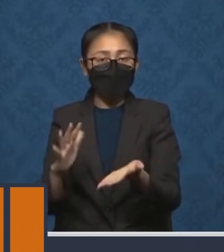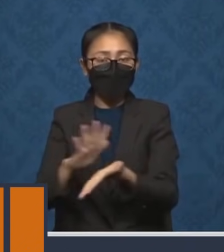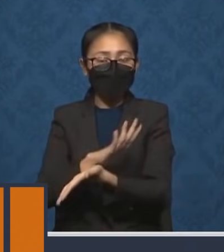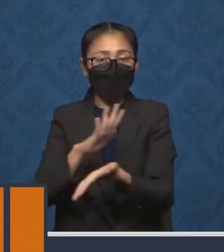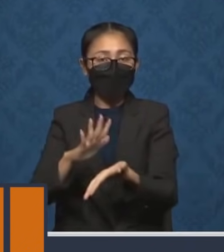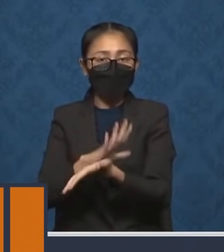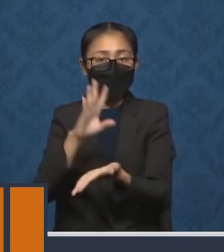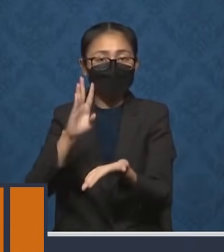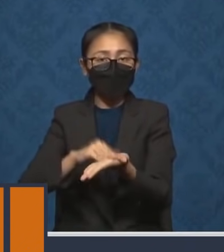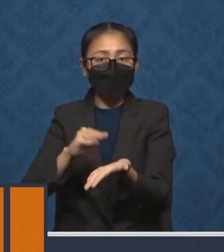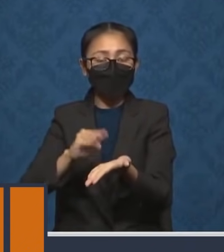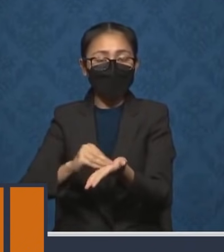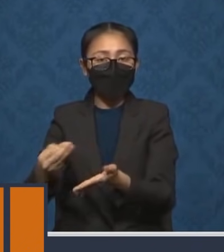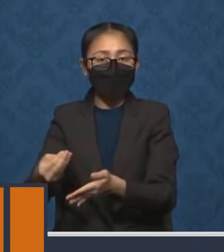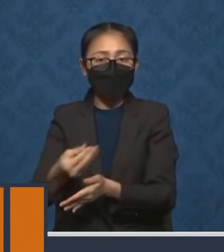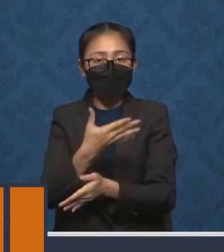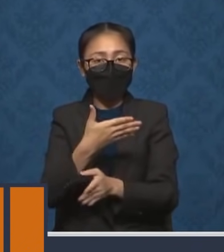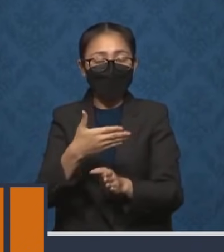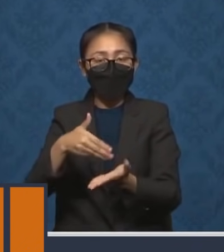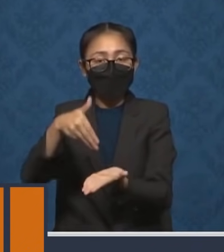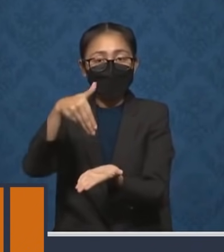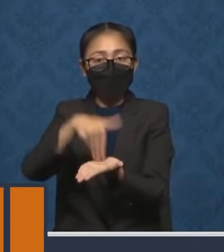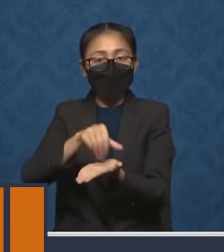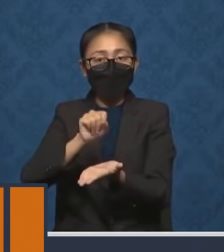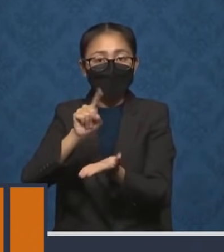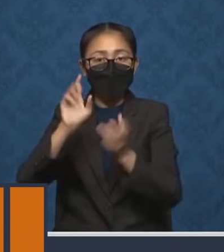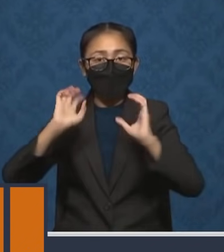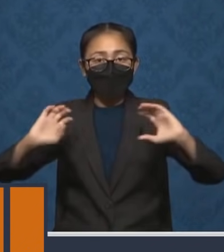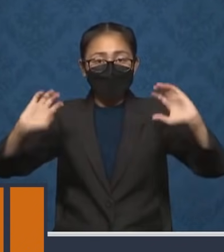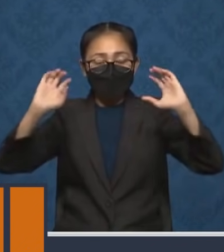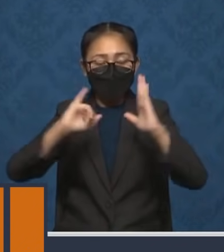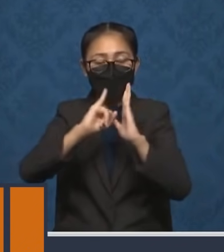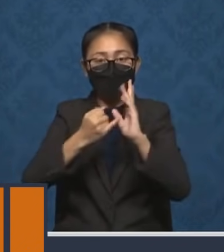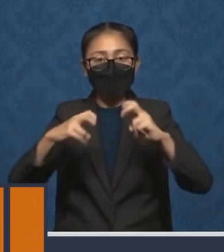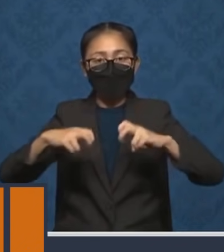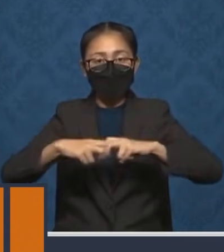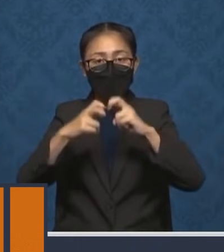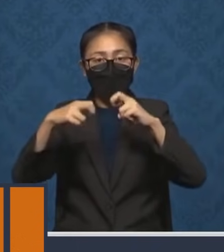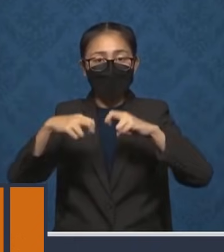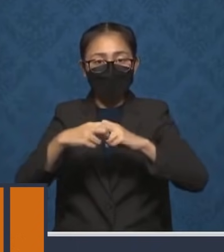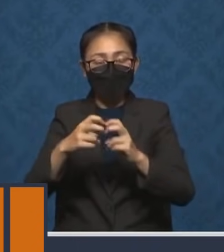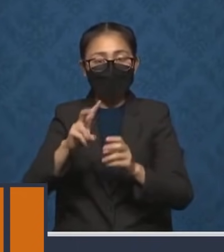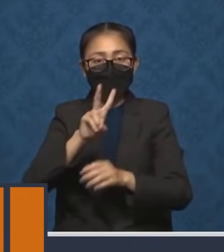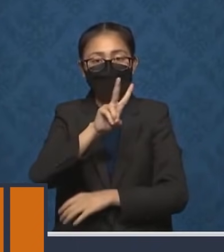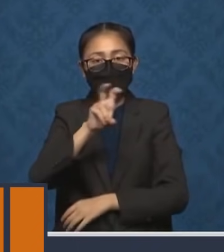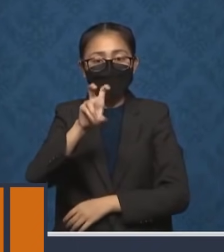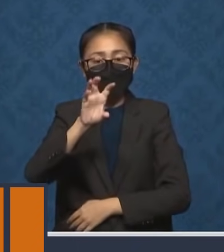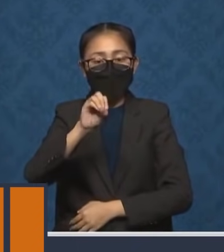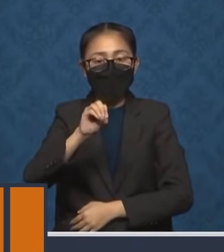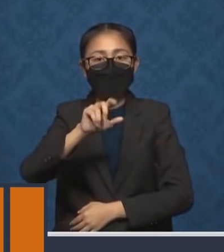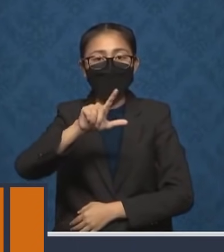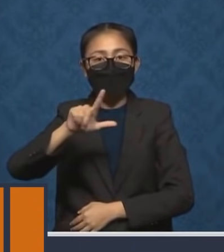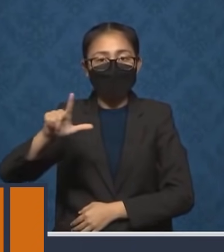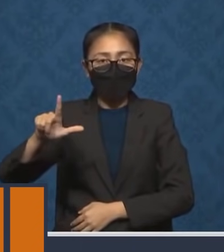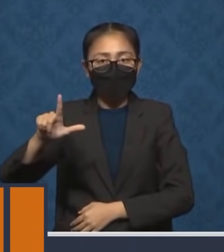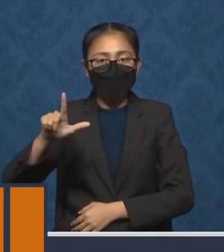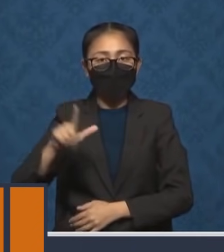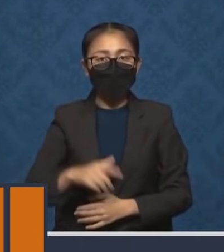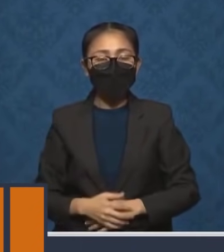ละเอียดของงกศูนย์ราชการจังหวัดสุรินทร์250ล้านบาทครับ